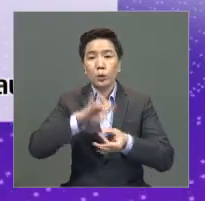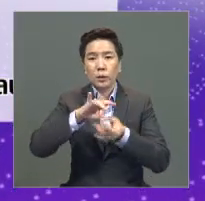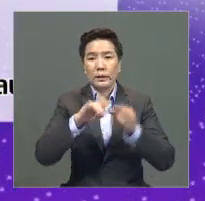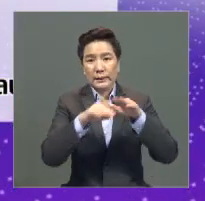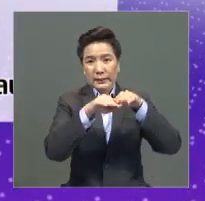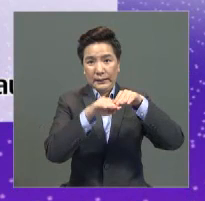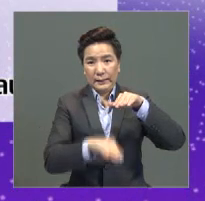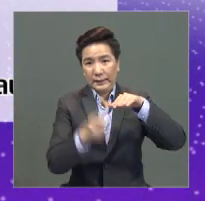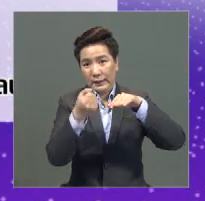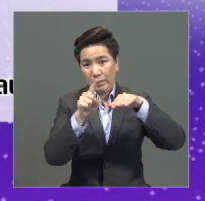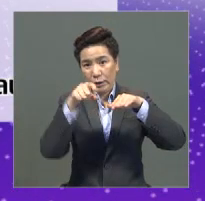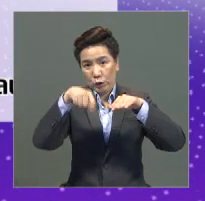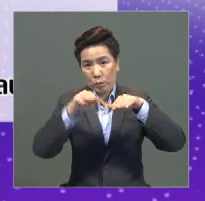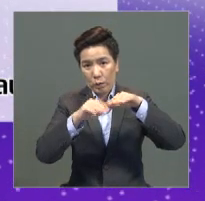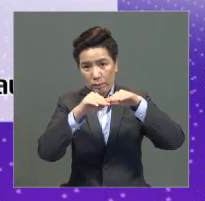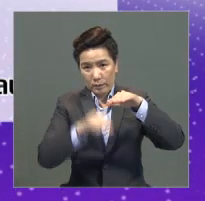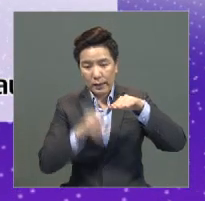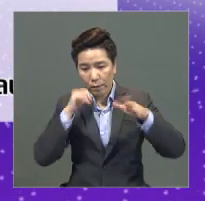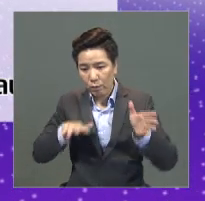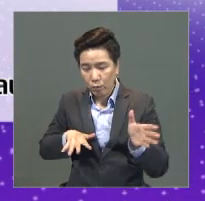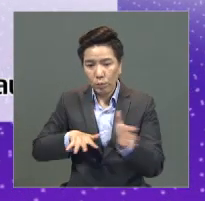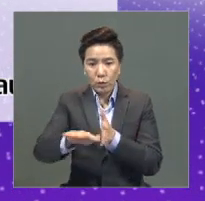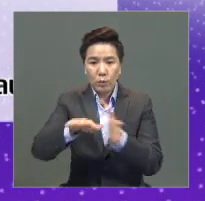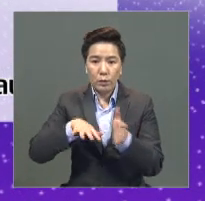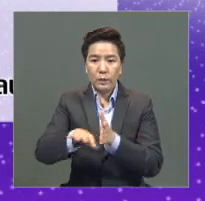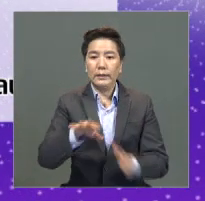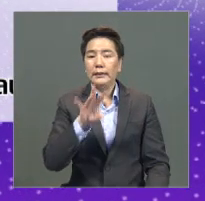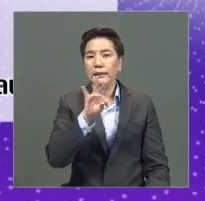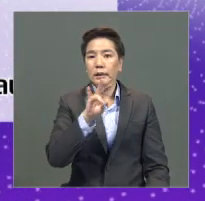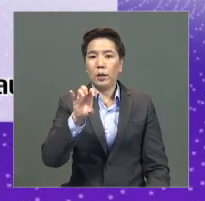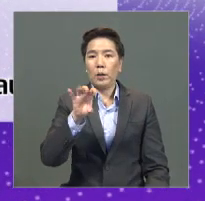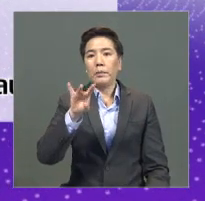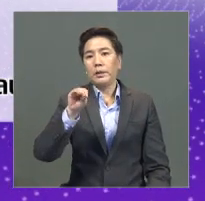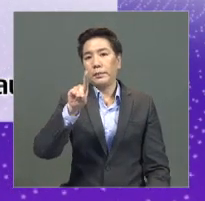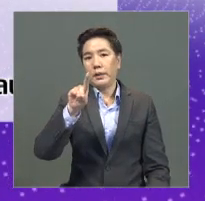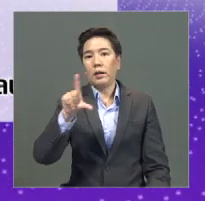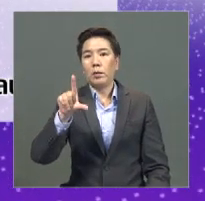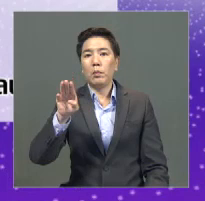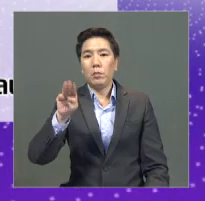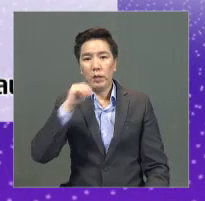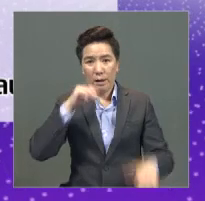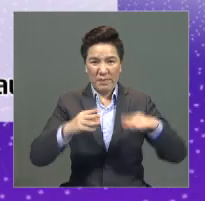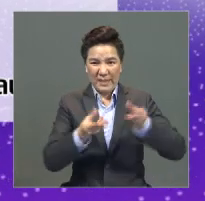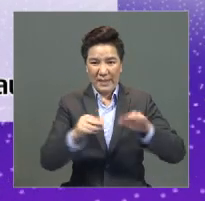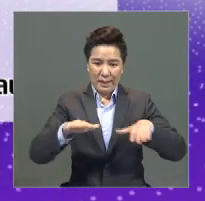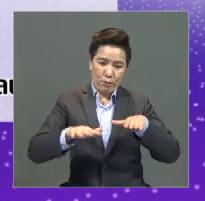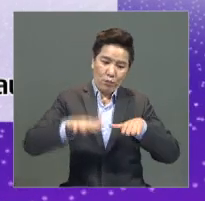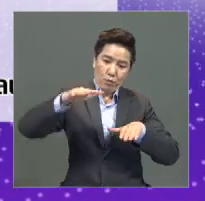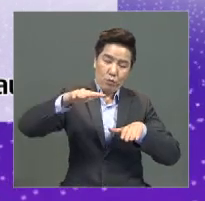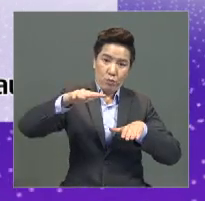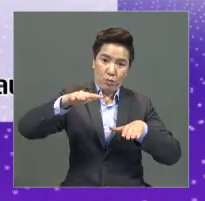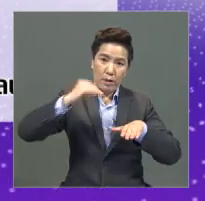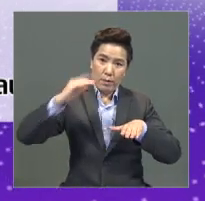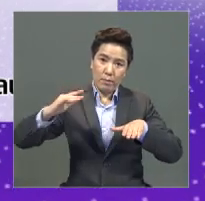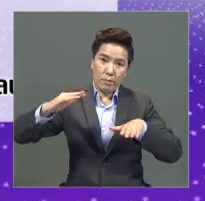ระดับต่ำกว่า 11เมตรนะครับน้ำไหลผ่าน786ลูกบาศก์เมตรต่อวินาทียังสูงกว่าตลิ่งนะครับและก็น้ำสูงกว่าตลิ่งเนี่ย